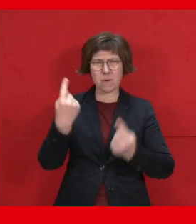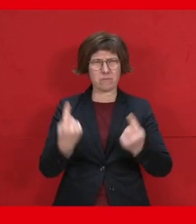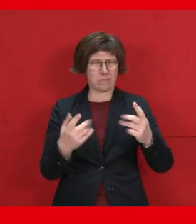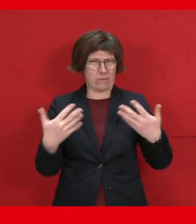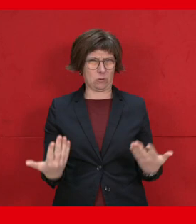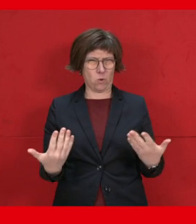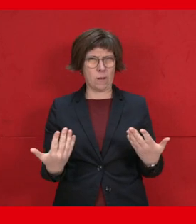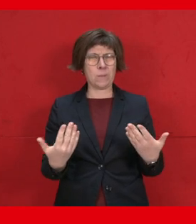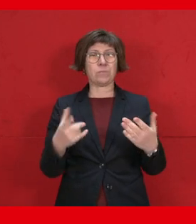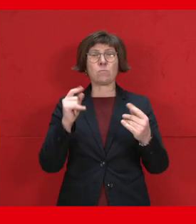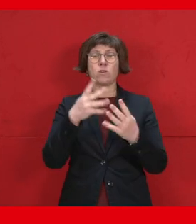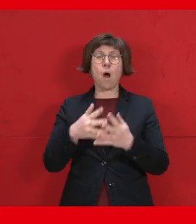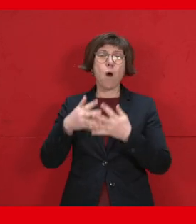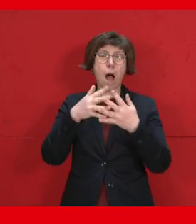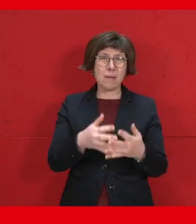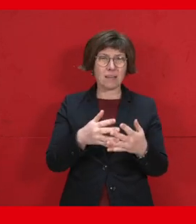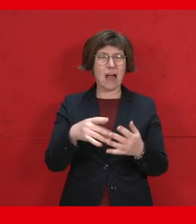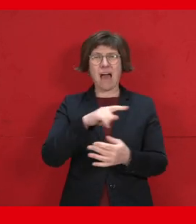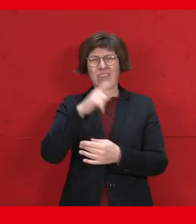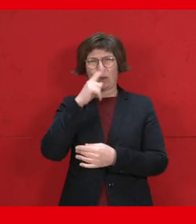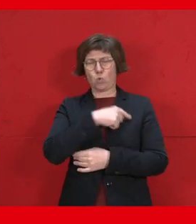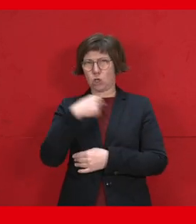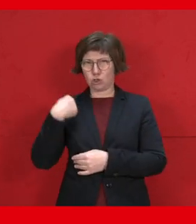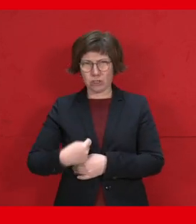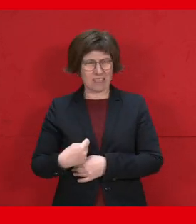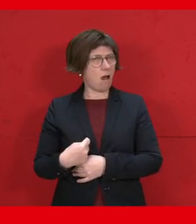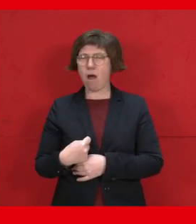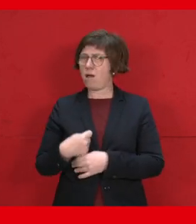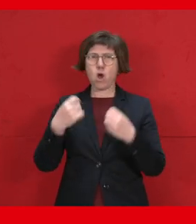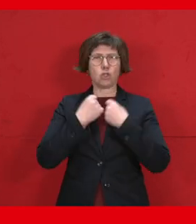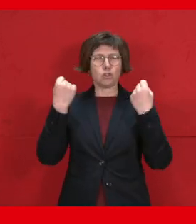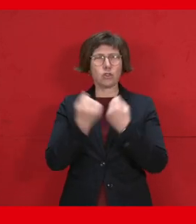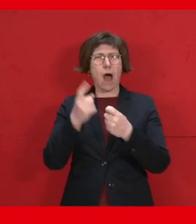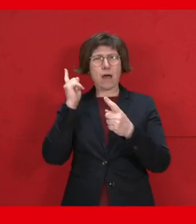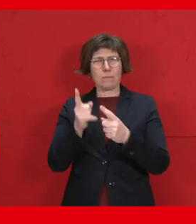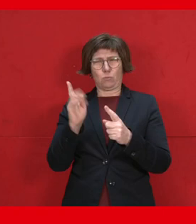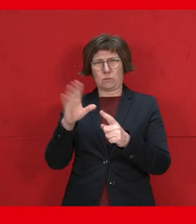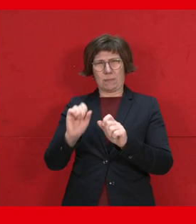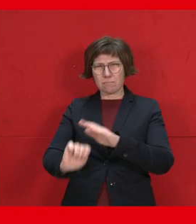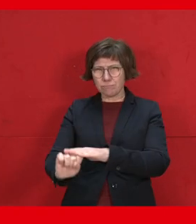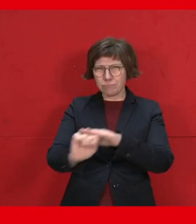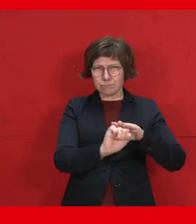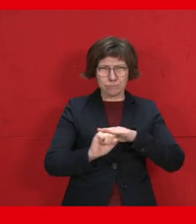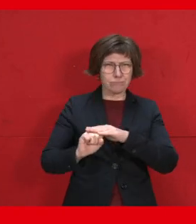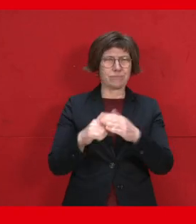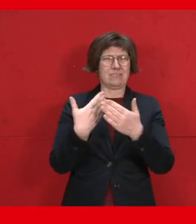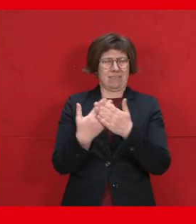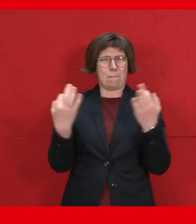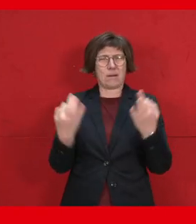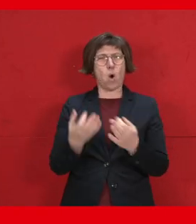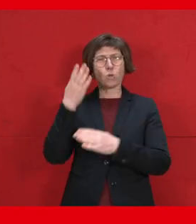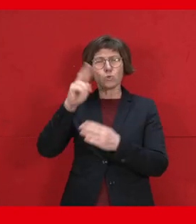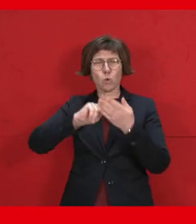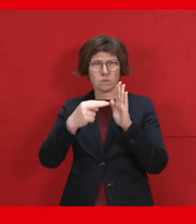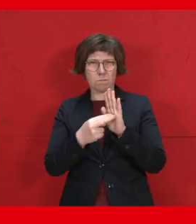immer, auch in den USA, nicht nur in China, da muss der Staat mit in die Vollen gehen. Und deswegen brauchen wir einen Zukunftsplan